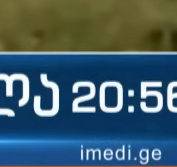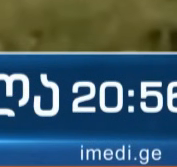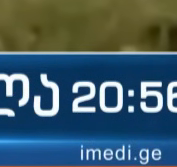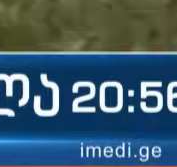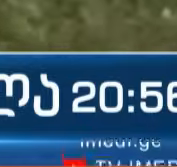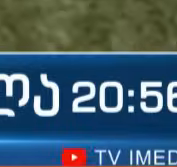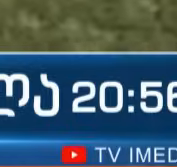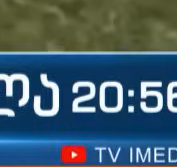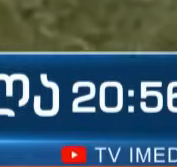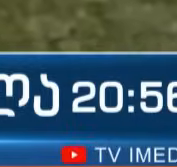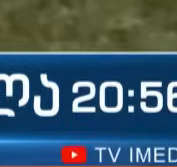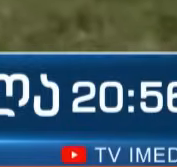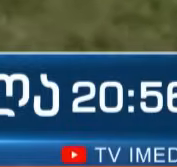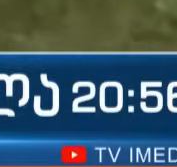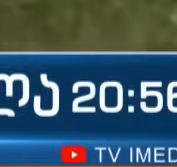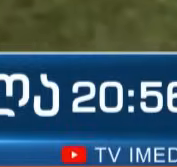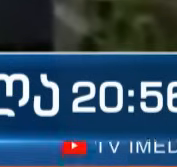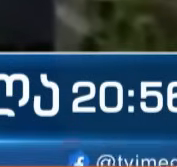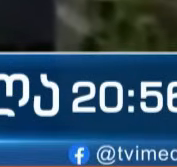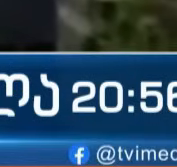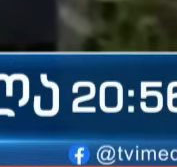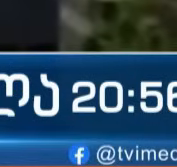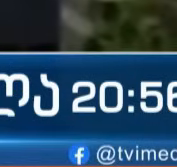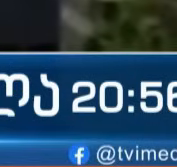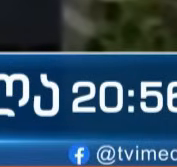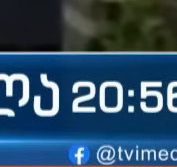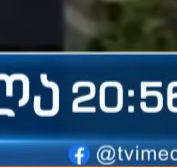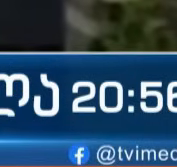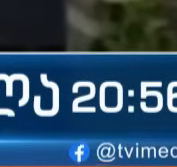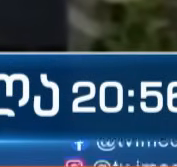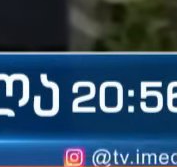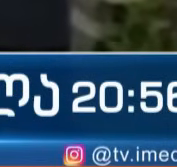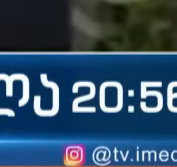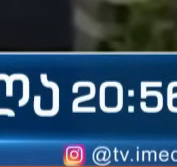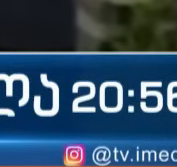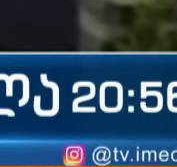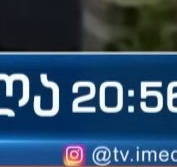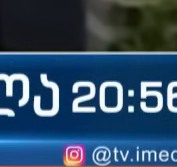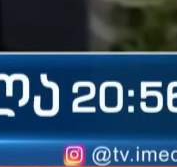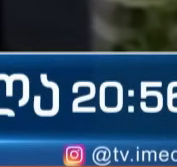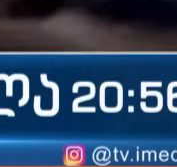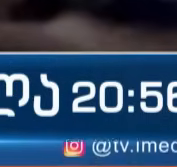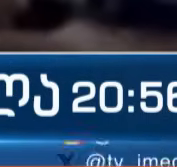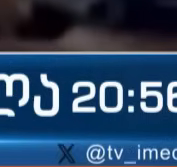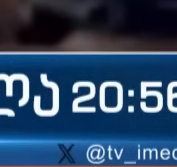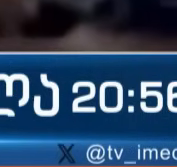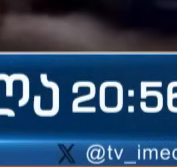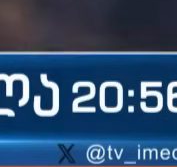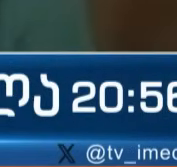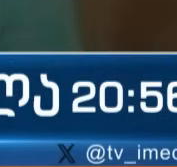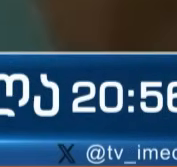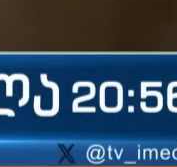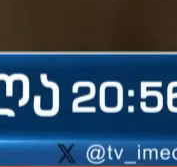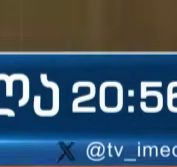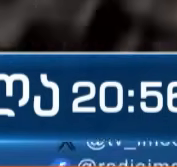ჩანს სოსო ჯაჭვლიანის სარეჟისორო ნამუშევრებში. 2007 წელს მძაფრ სიუჟეტიანი დრამა „სვანი“ გადაიღო. ფილმში